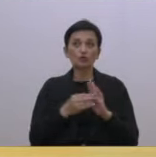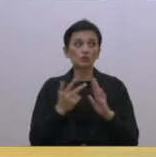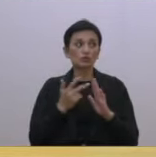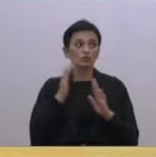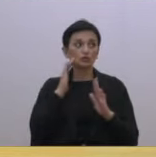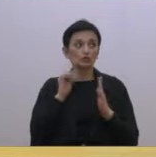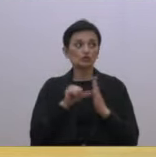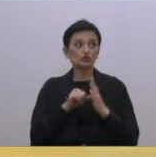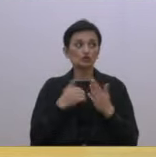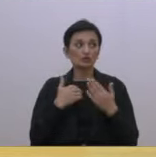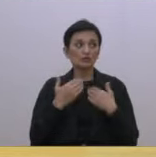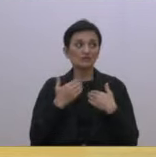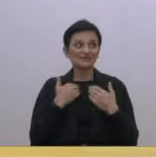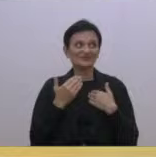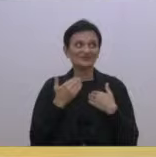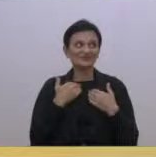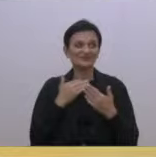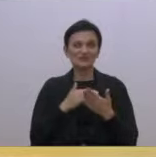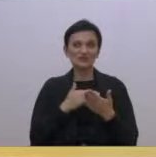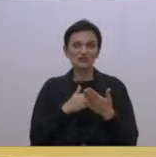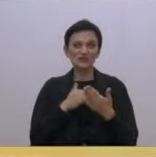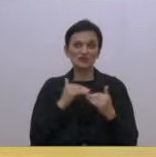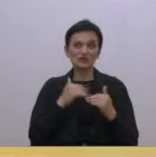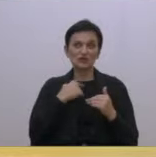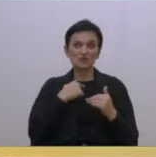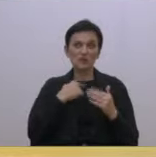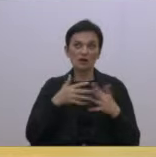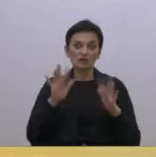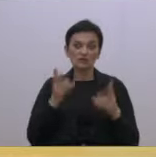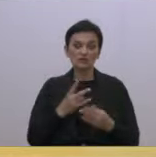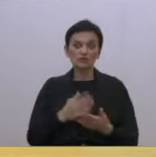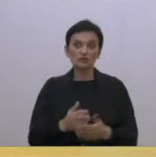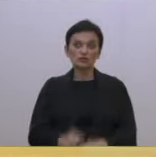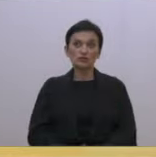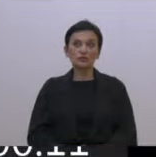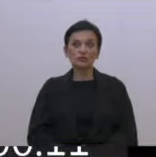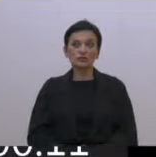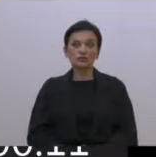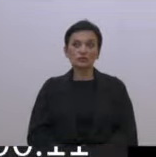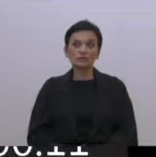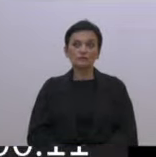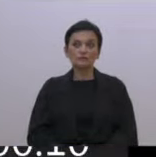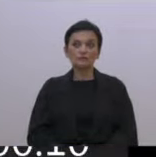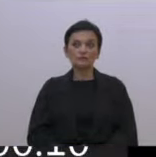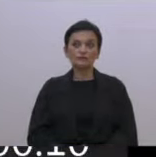ხო ჩართოთ კენჭისყრის რეჟიმში. ყურადღება, მაღალი კვორუმი არის საჭირო.